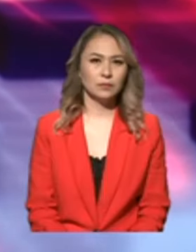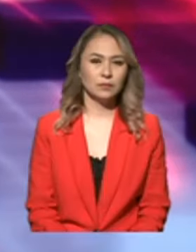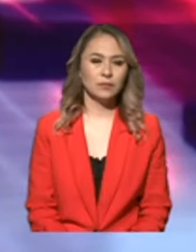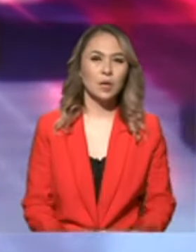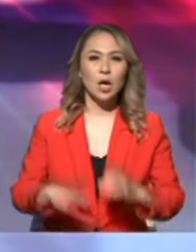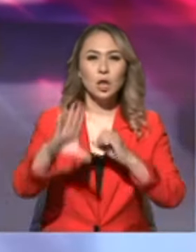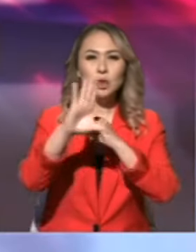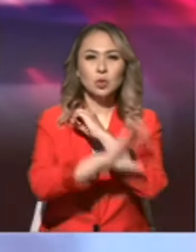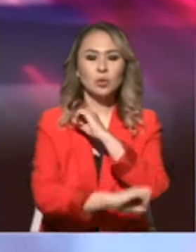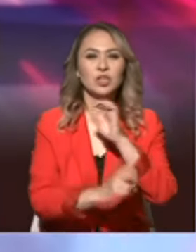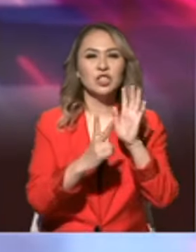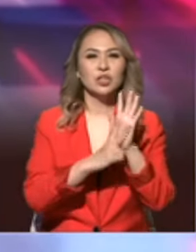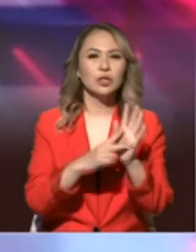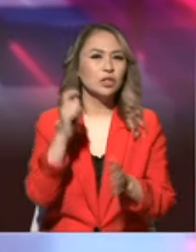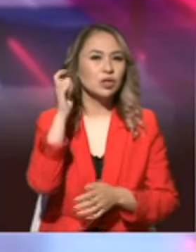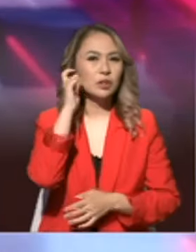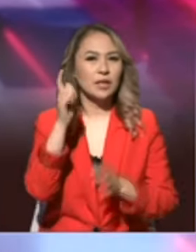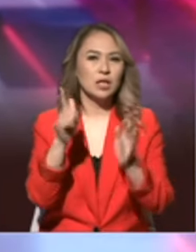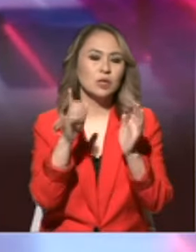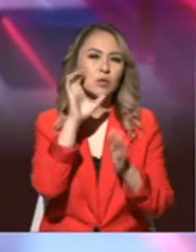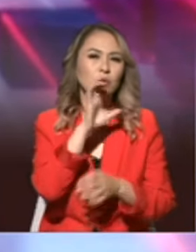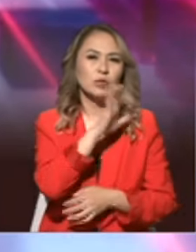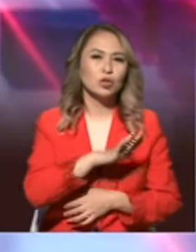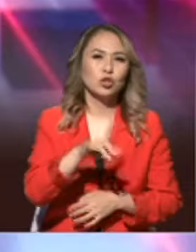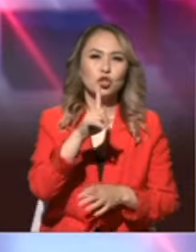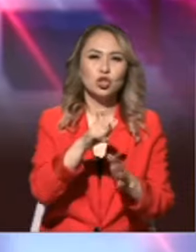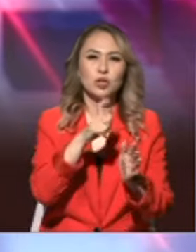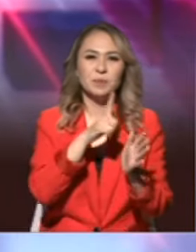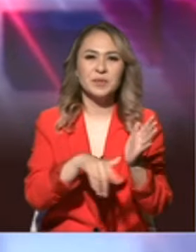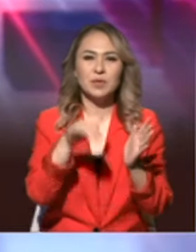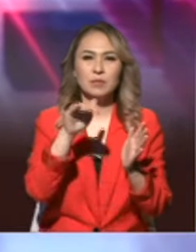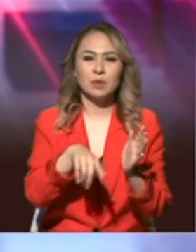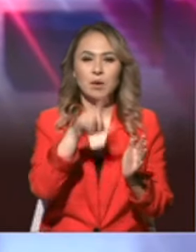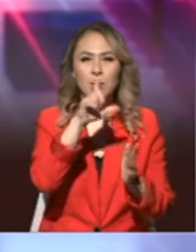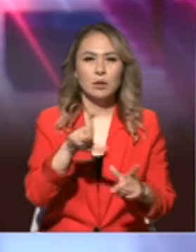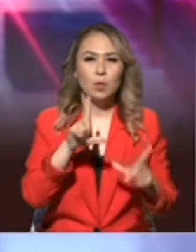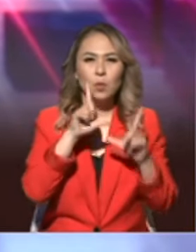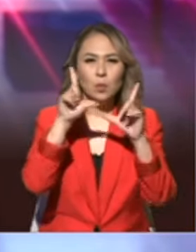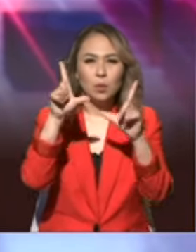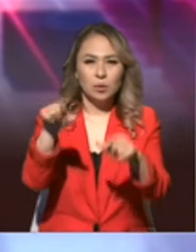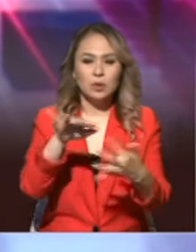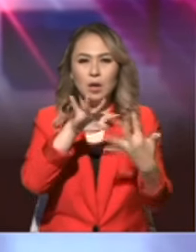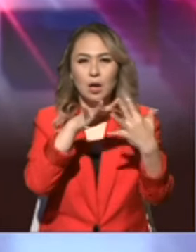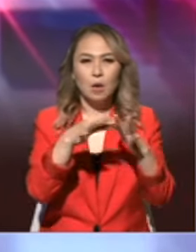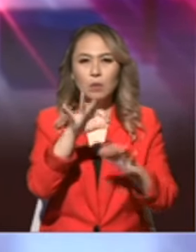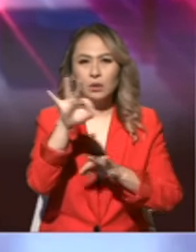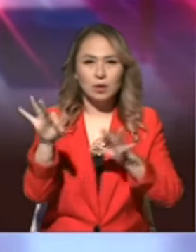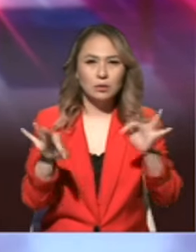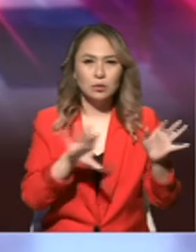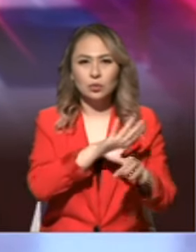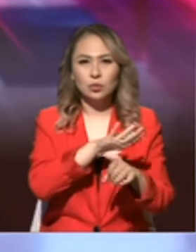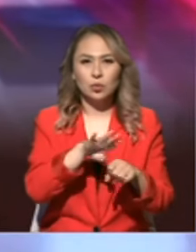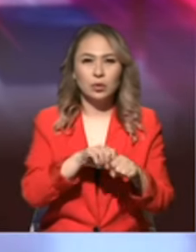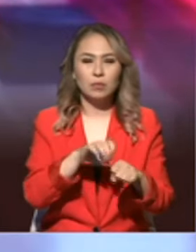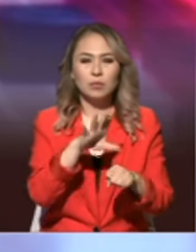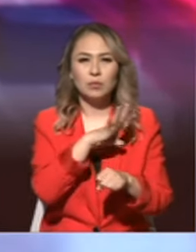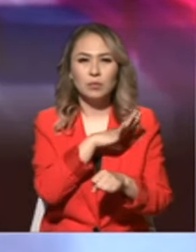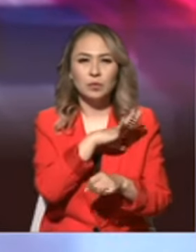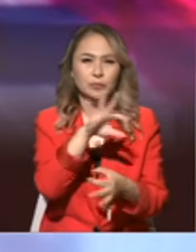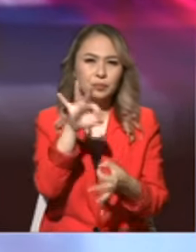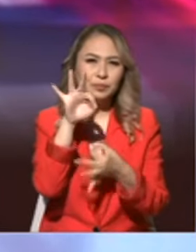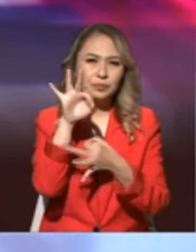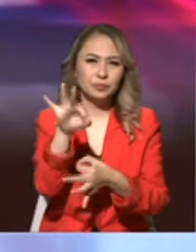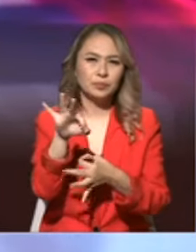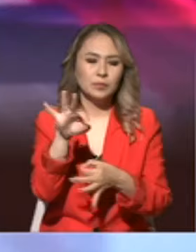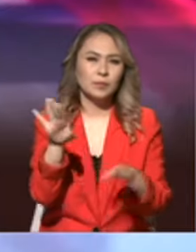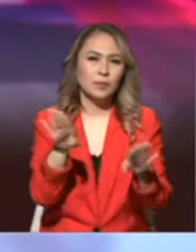Соңғы 7 жылда солтүстік аймақтардан 170 мың адам көшіп кеткен екен. 600 ауыл картадан жойылған, яғни қаңырап бос тұр.